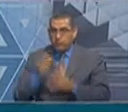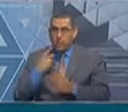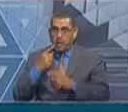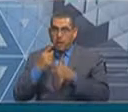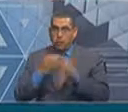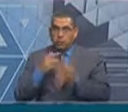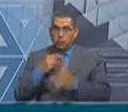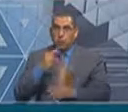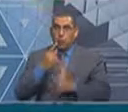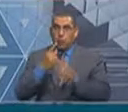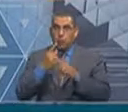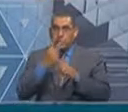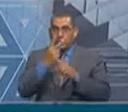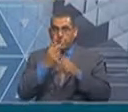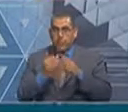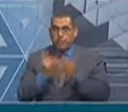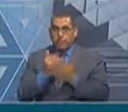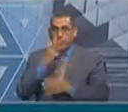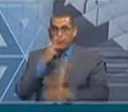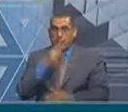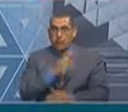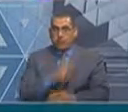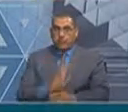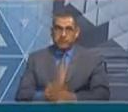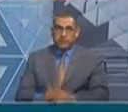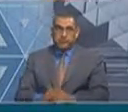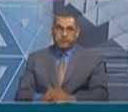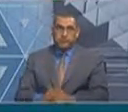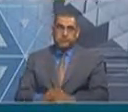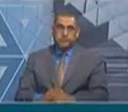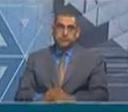في المدارس الثانوية.